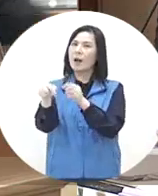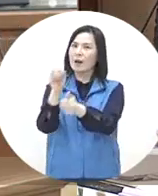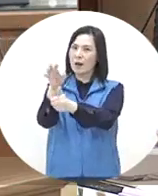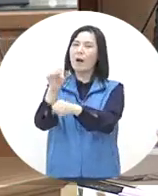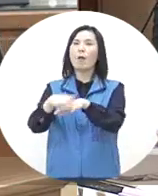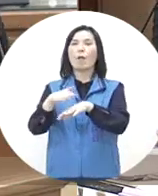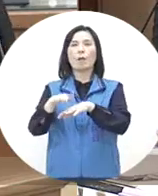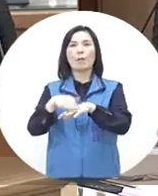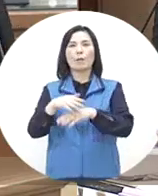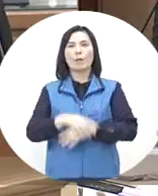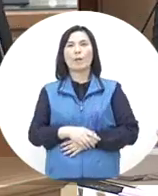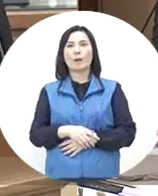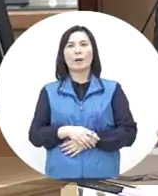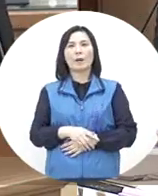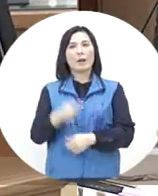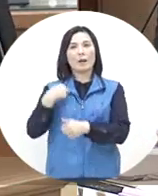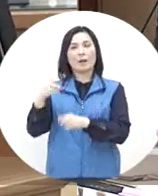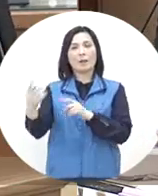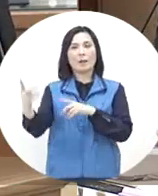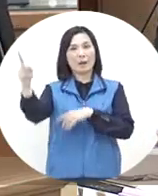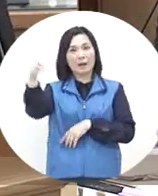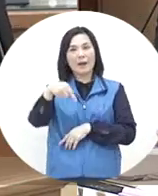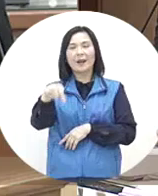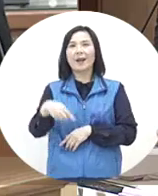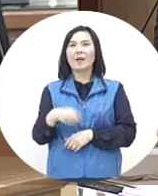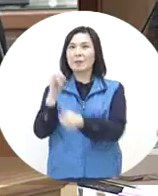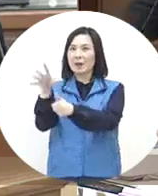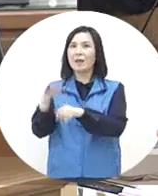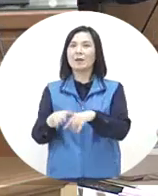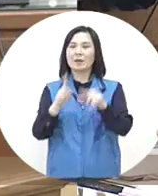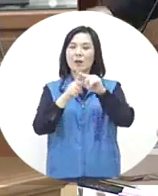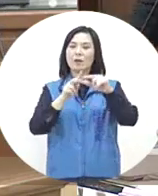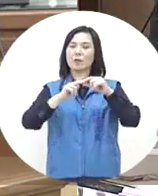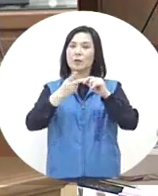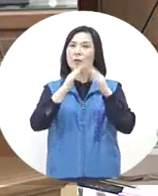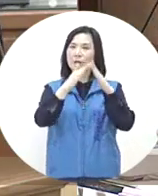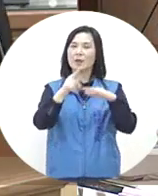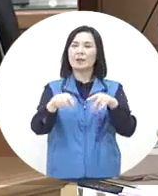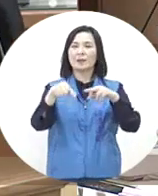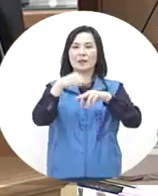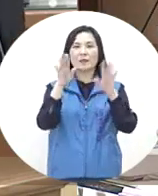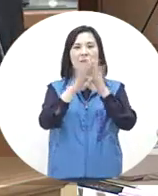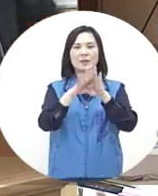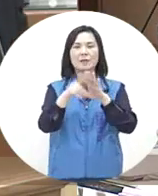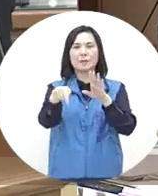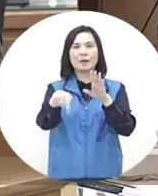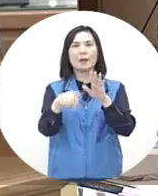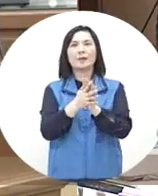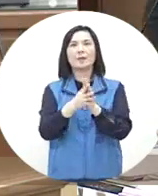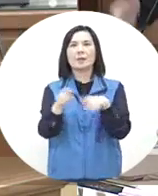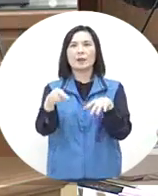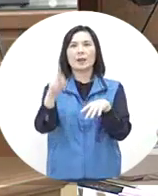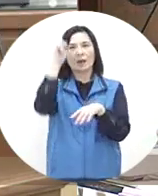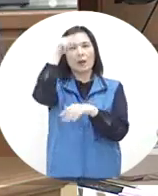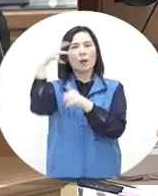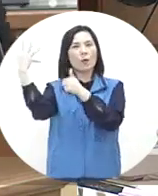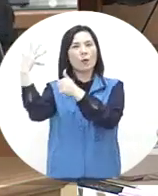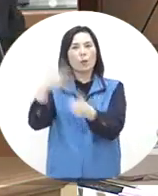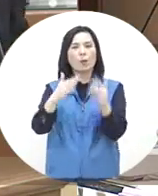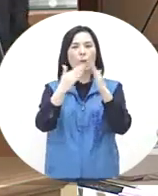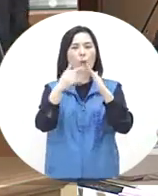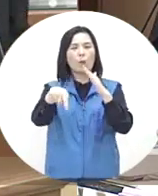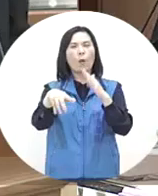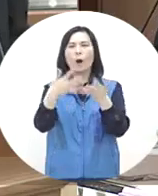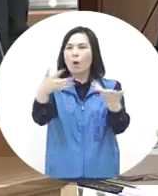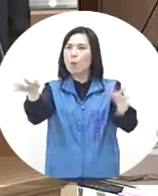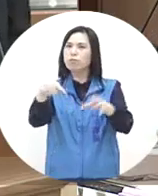刚刚说，中国是金门很多乡亲的好地方， 对啊， 也有很多古迹在这个地方。 好了，就拜托市长